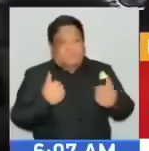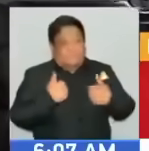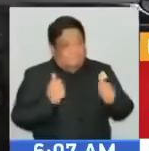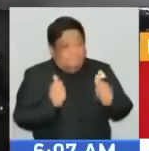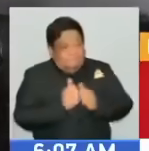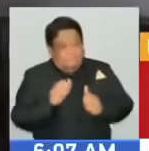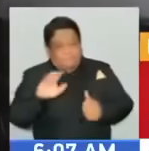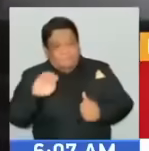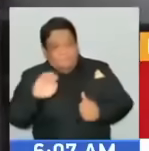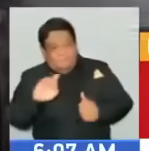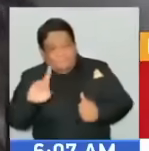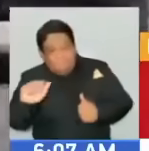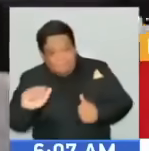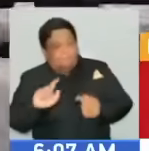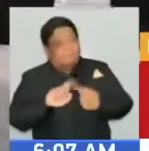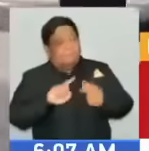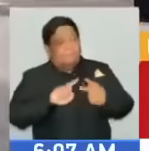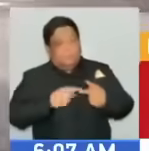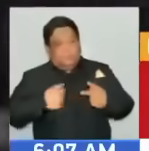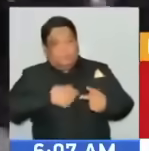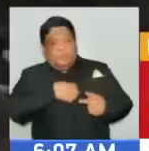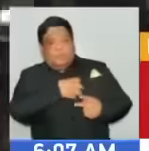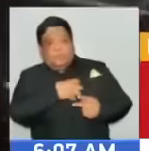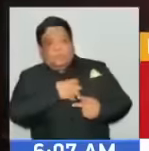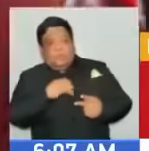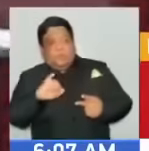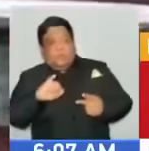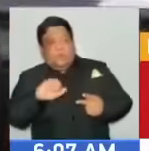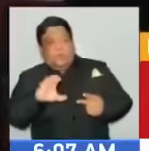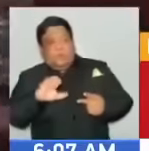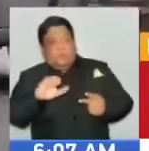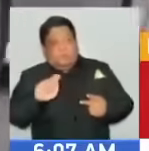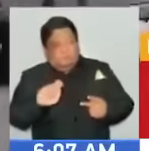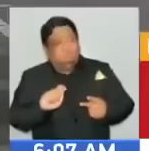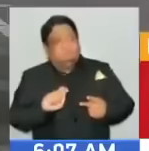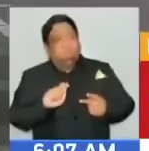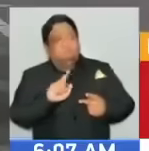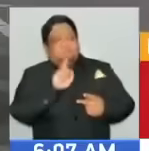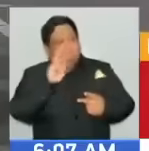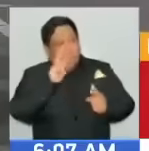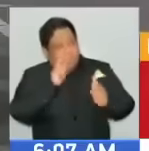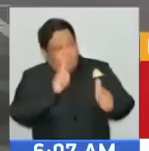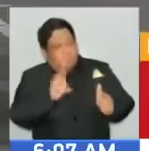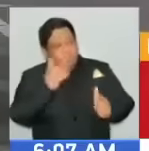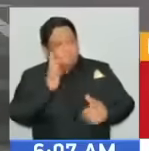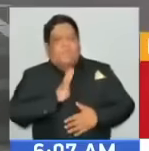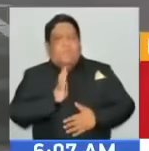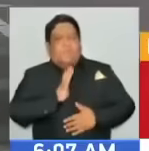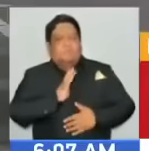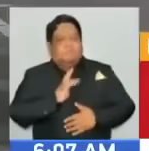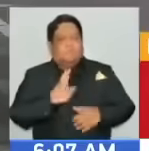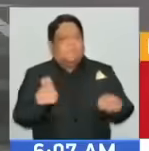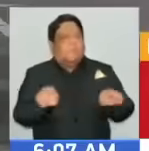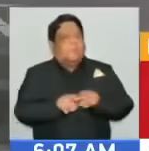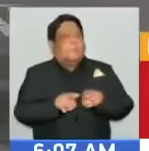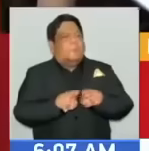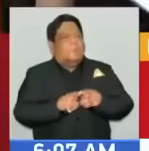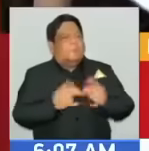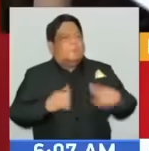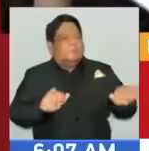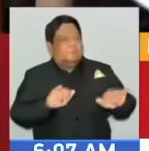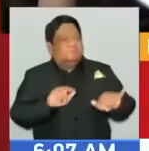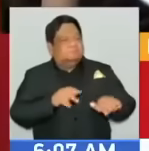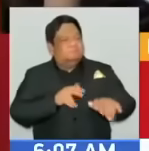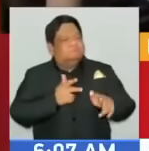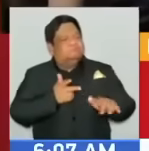makikita po natin magiging normal pa rin ang pagtakbo ng ating trapiko. Ito sir, kailangan isagawa talaga ito, no? Hindi